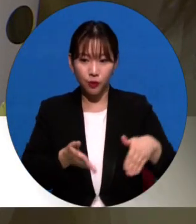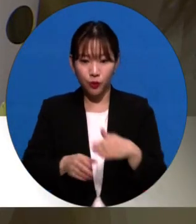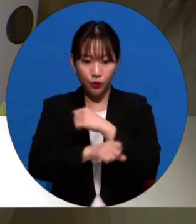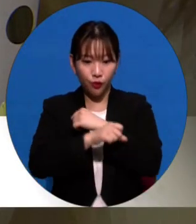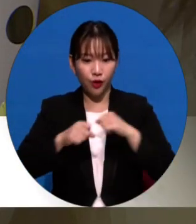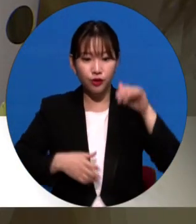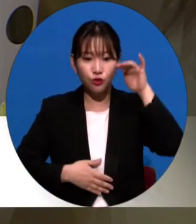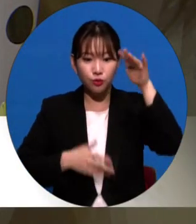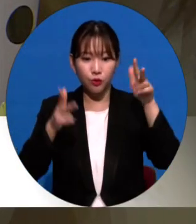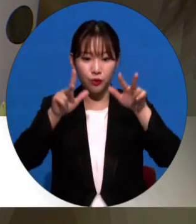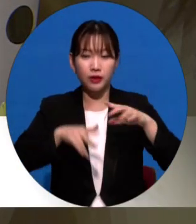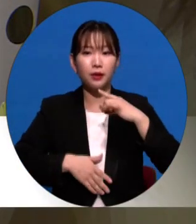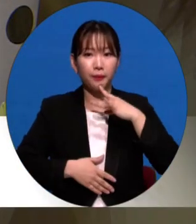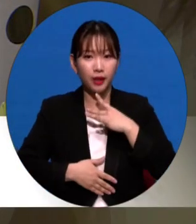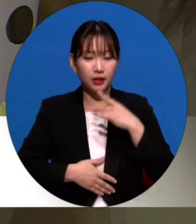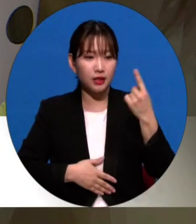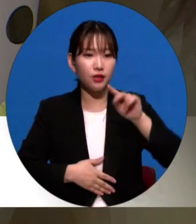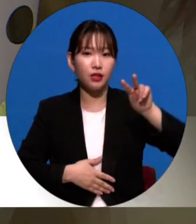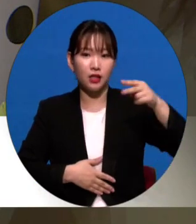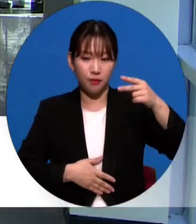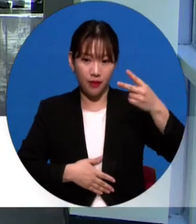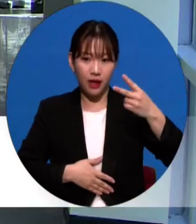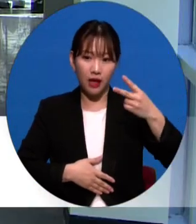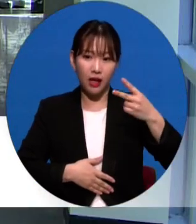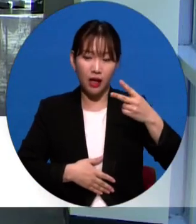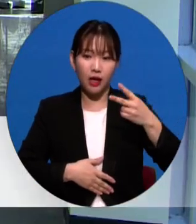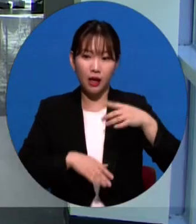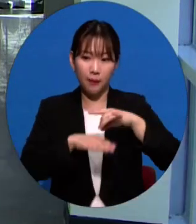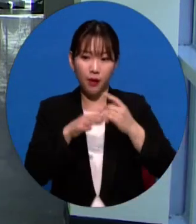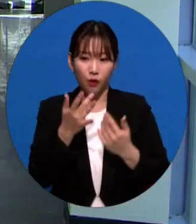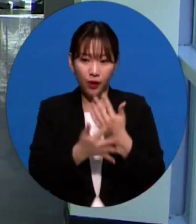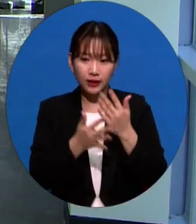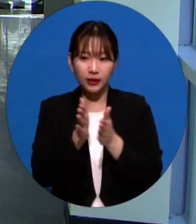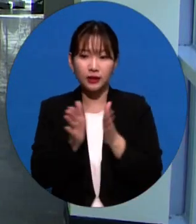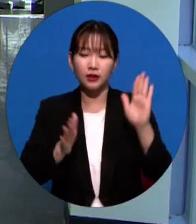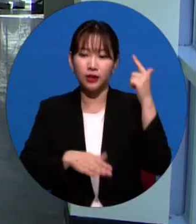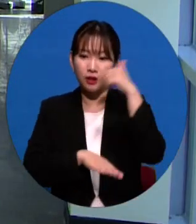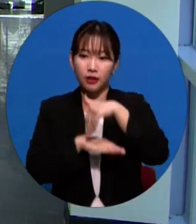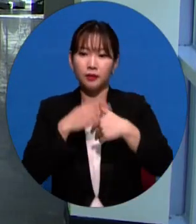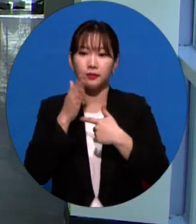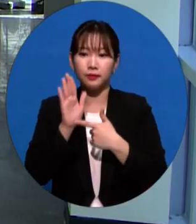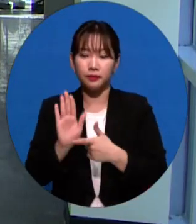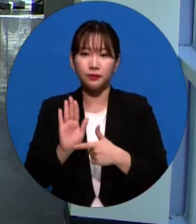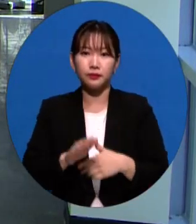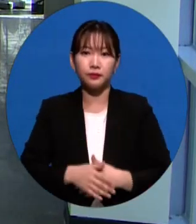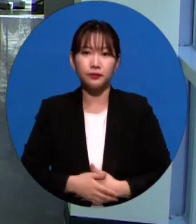광역 추모공원에서만 1200건의 개장 6월 화장이 시작될 예정이라고 밝혔습니다